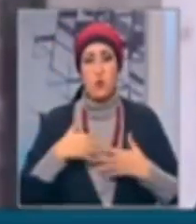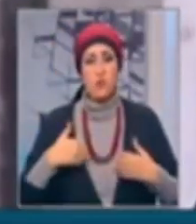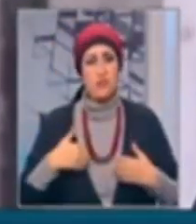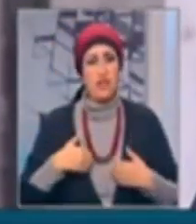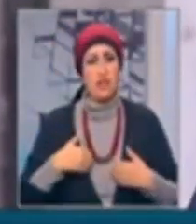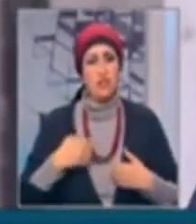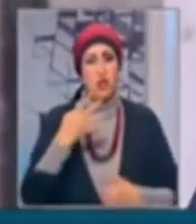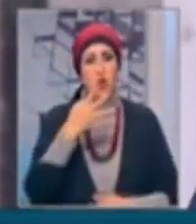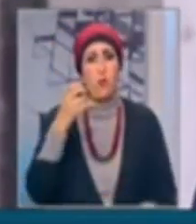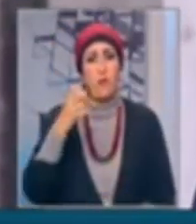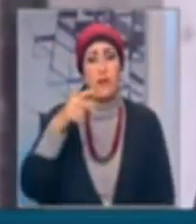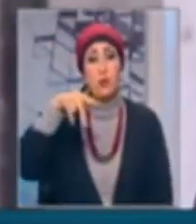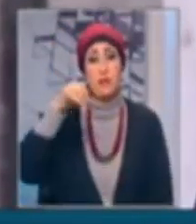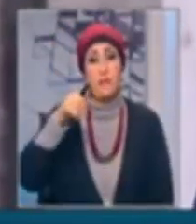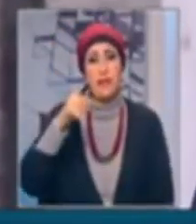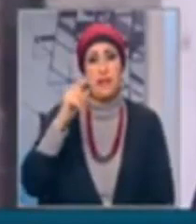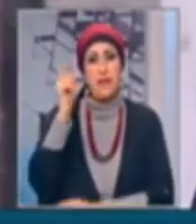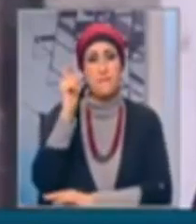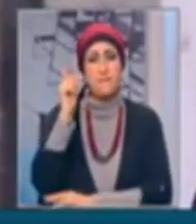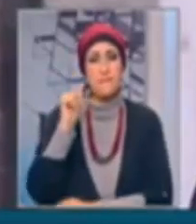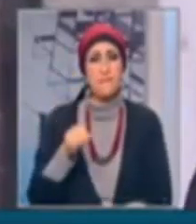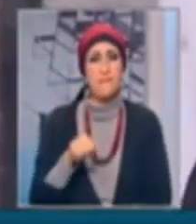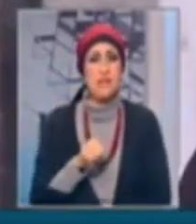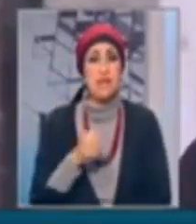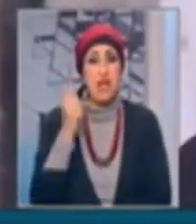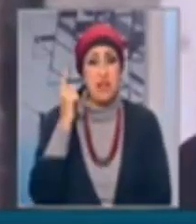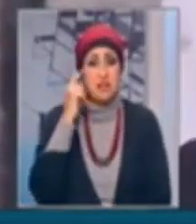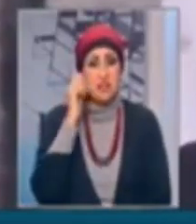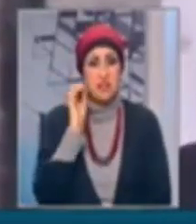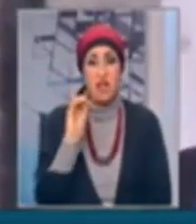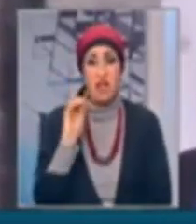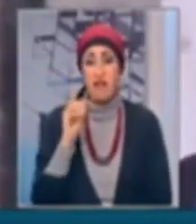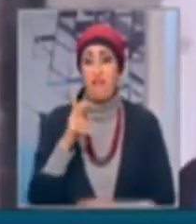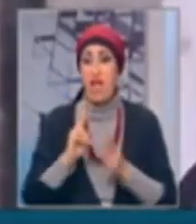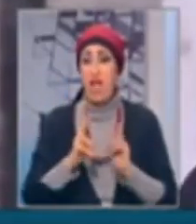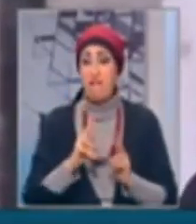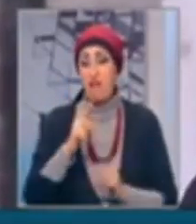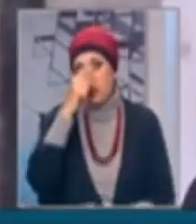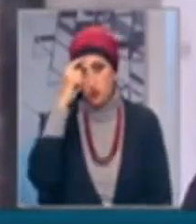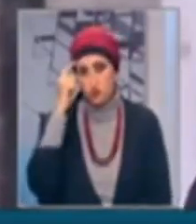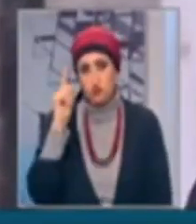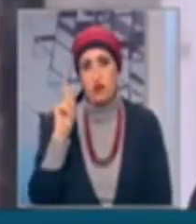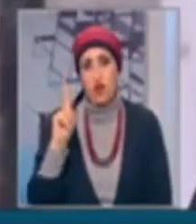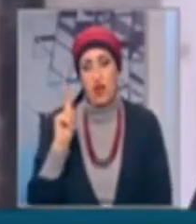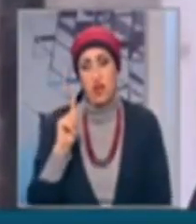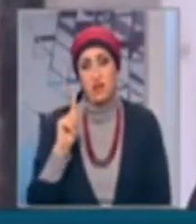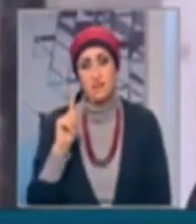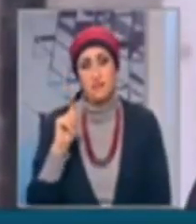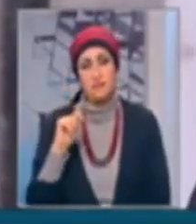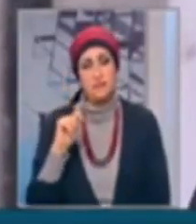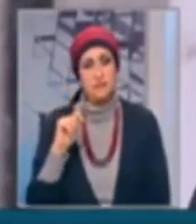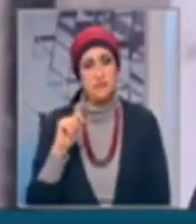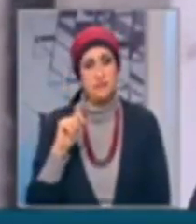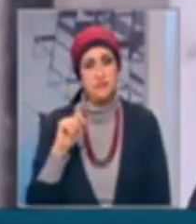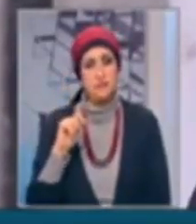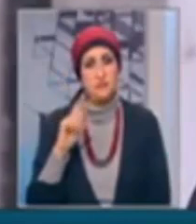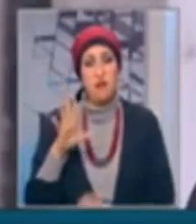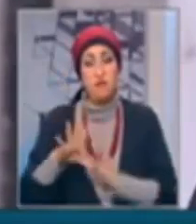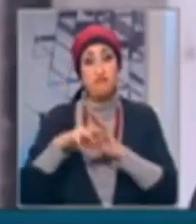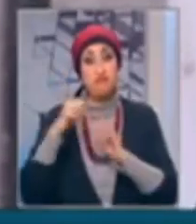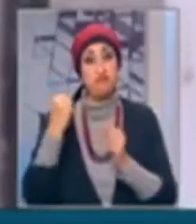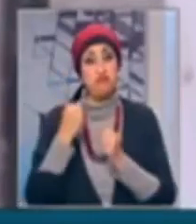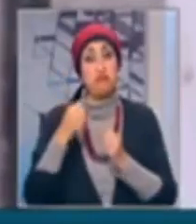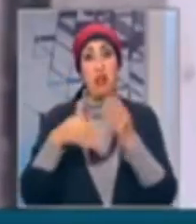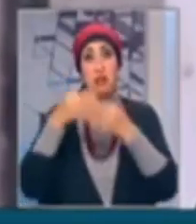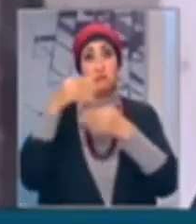من 480 مسجد، 480 مسجد دول احنا النهارده بنحتفل ان شاء الله ان احنا رفعنا كفاءه